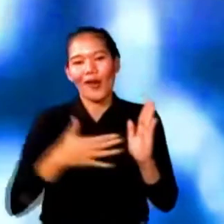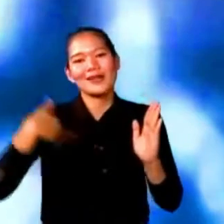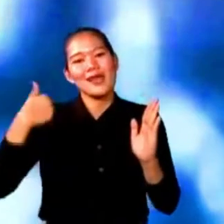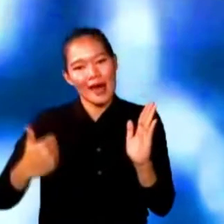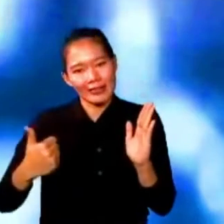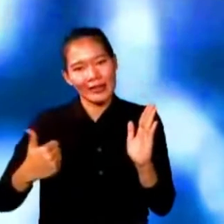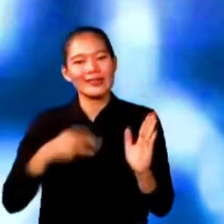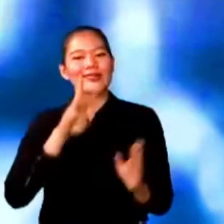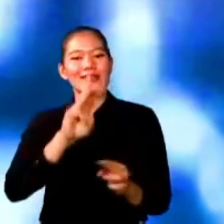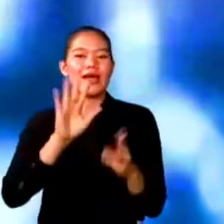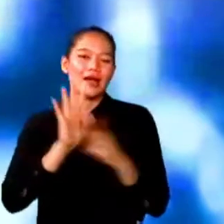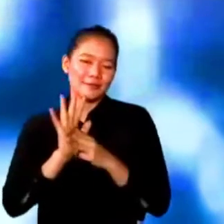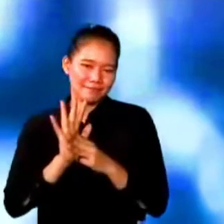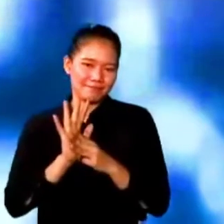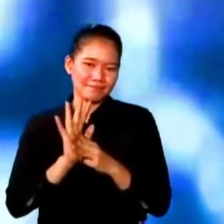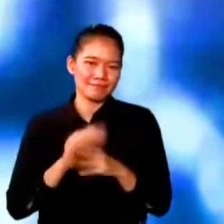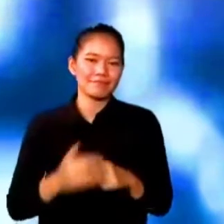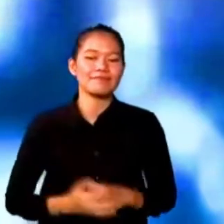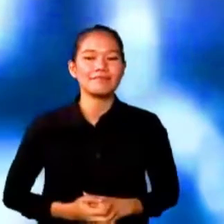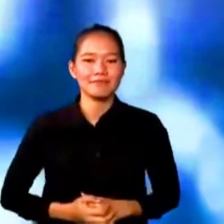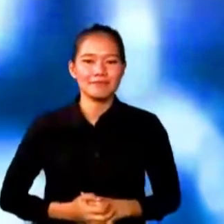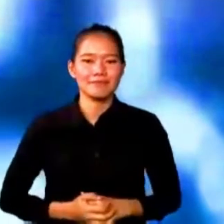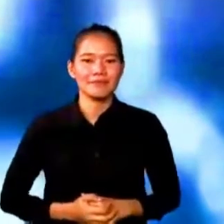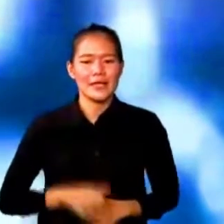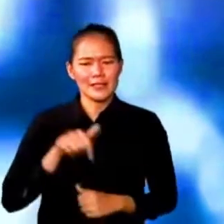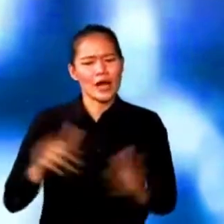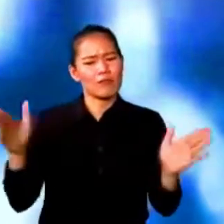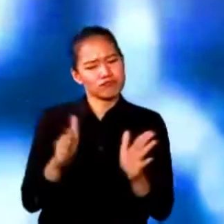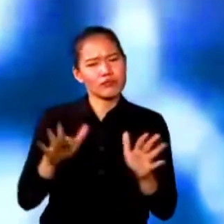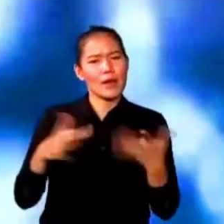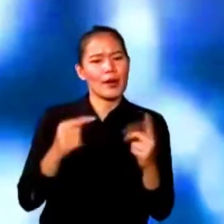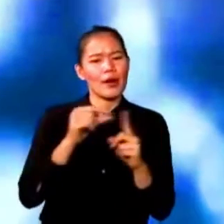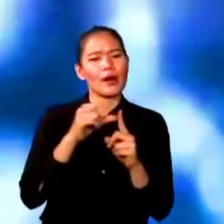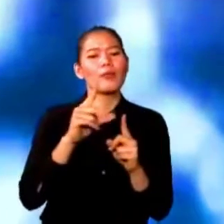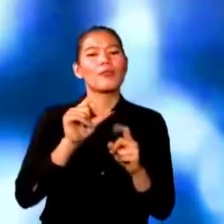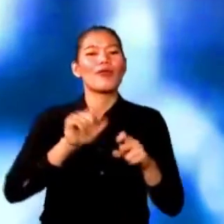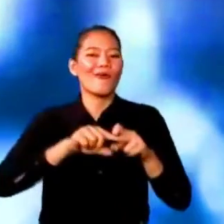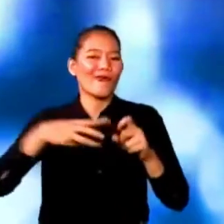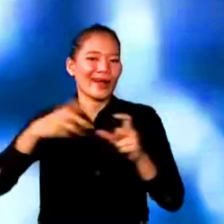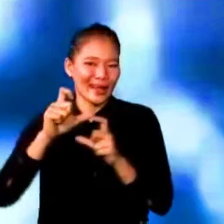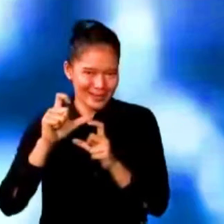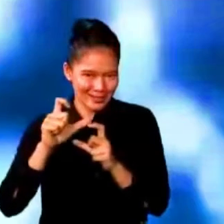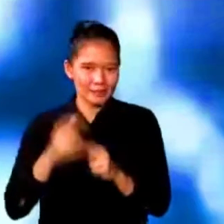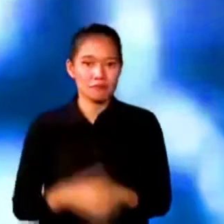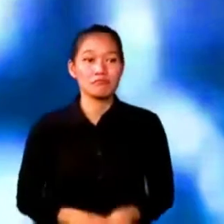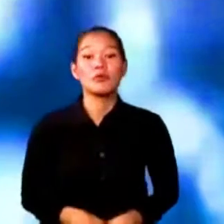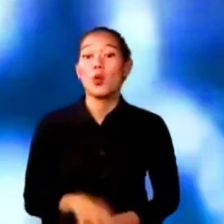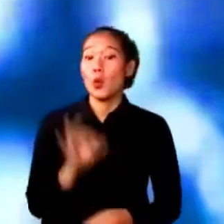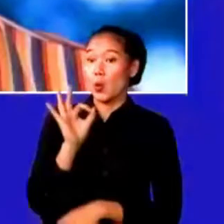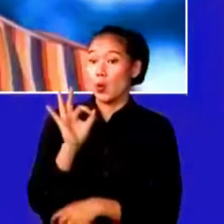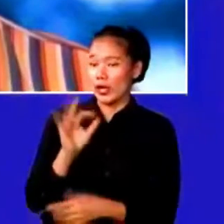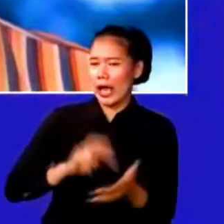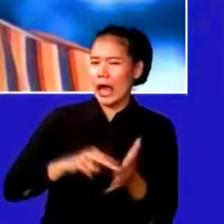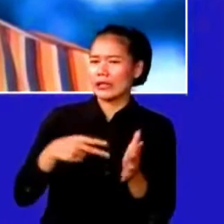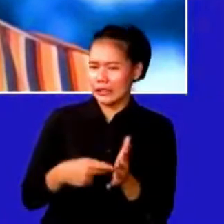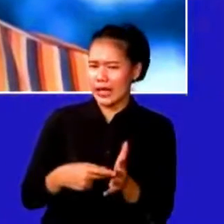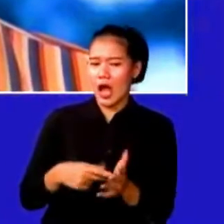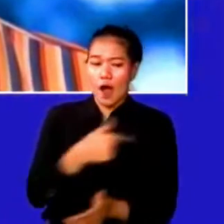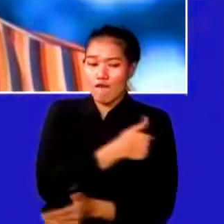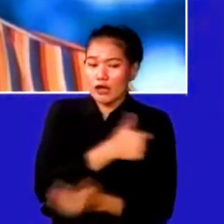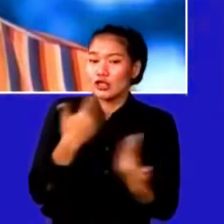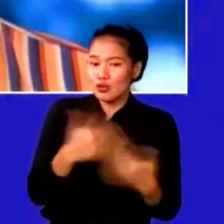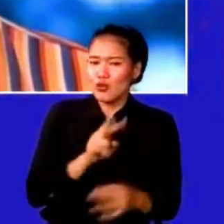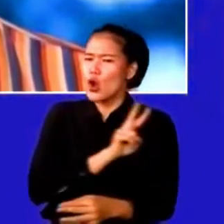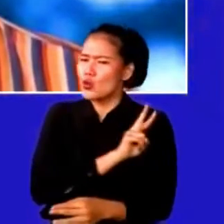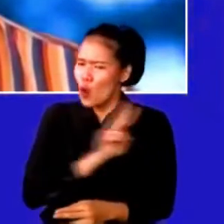menjalankan protokol kesehatan atau proses ya sekarang terkenalnya proses Oke jadi memang butuh waktu dua